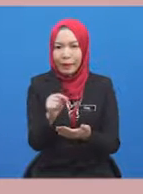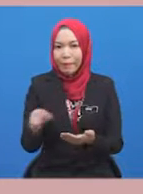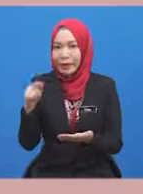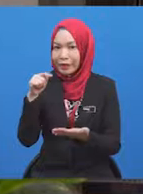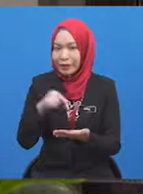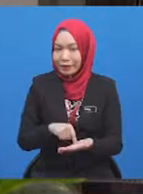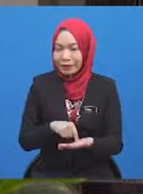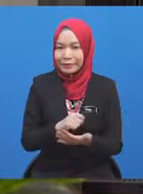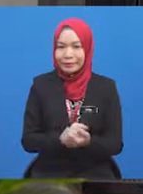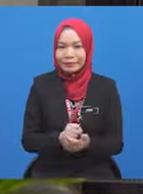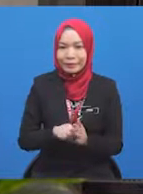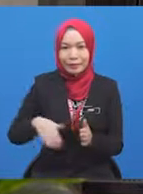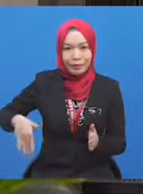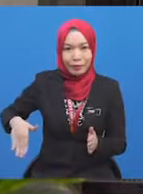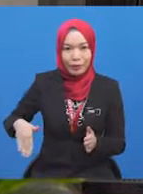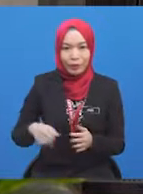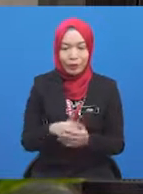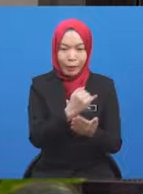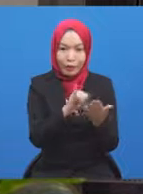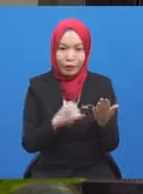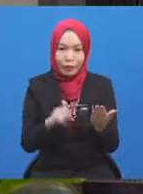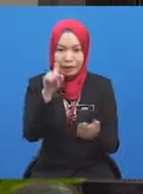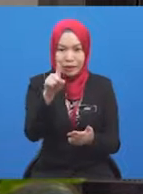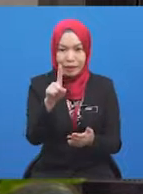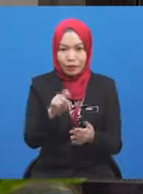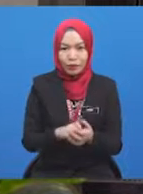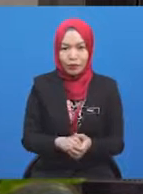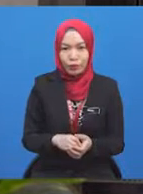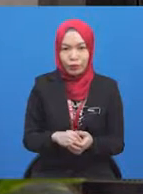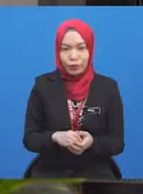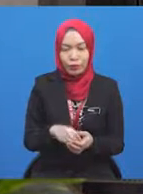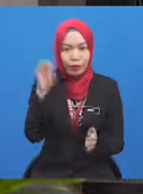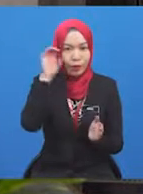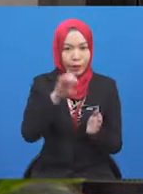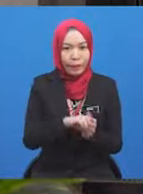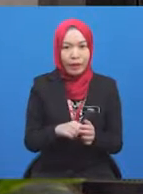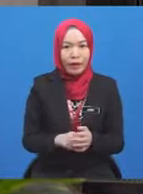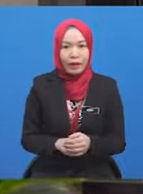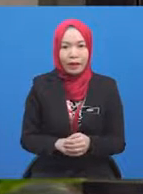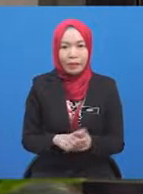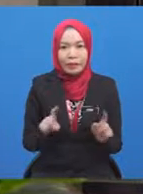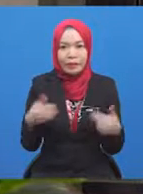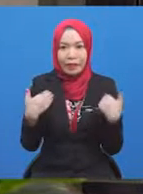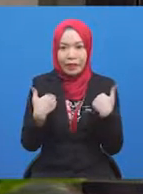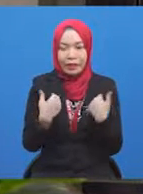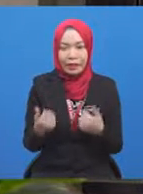ringkas. Sebelum hendak melukis sesuatu objek, apakah peralatan yang perlu kita